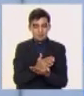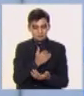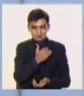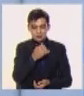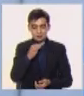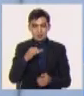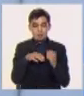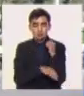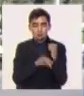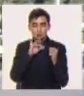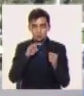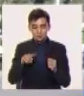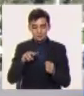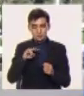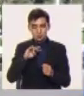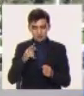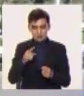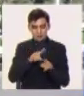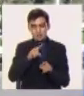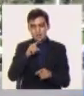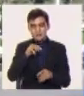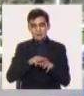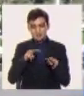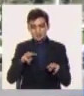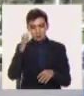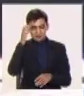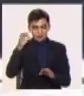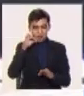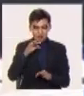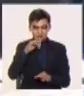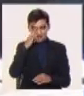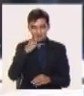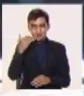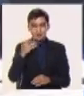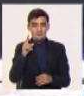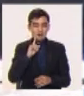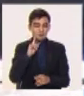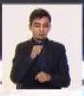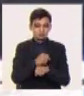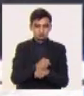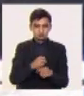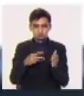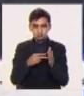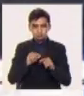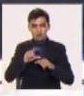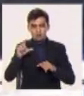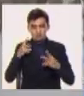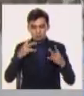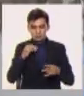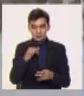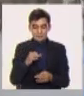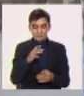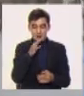конце июня министр образования и науки Казахстана призвал ректоров вузов повременить с повышением оплаты до окончания пандемии и